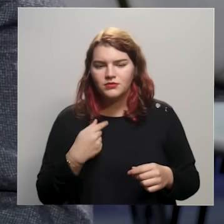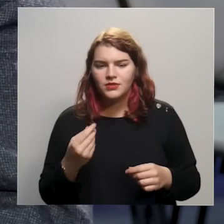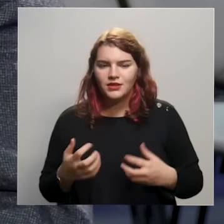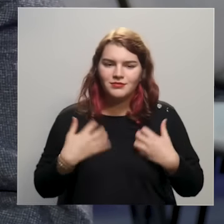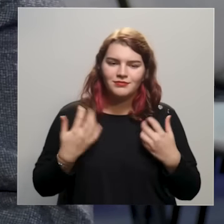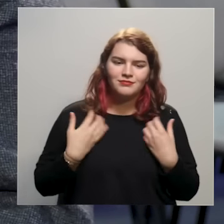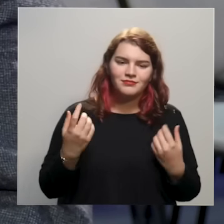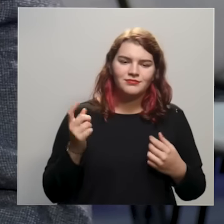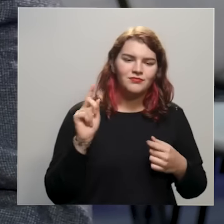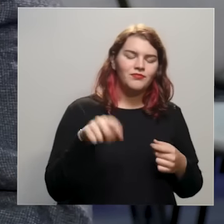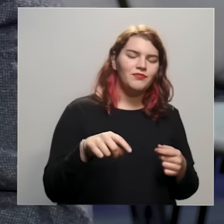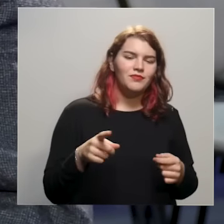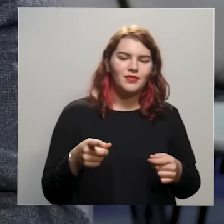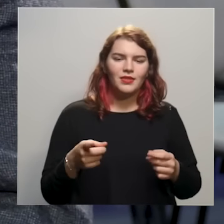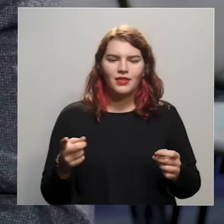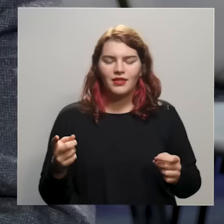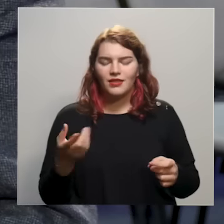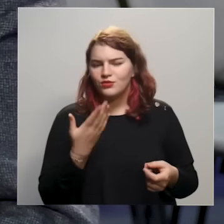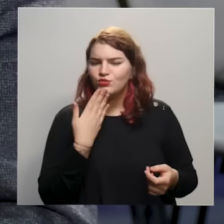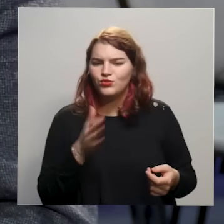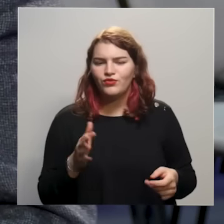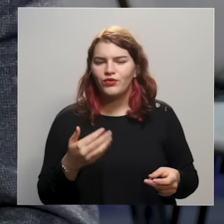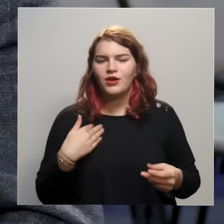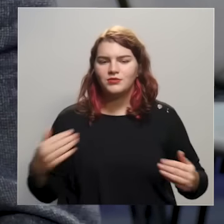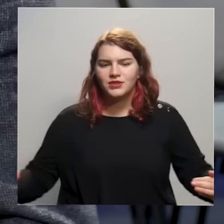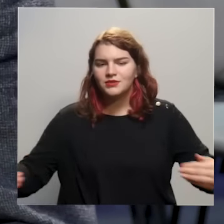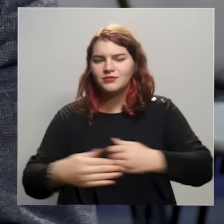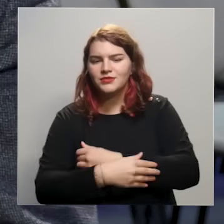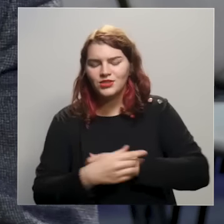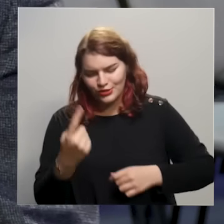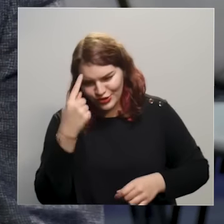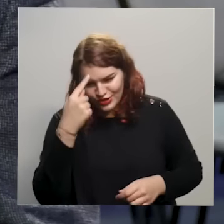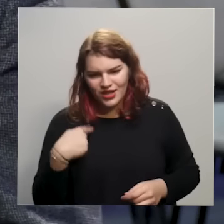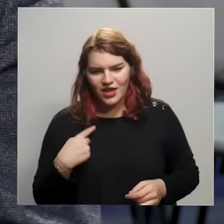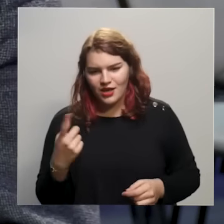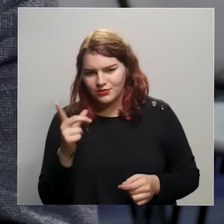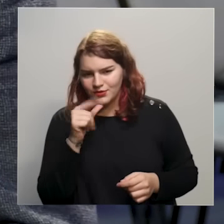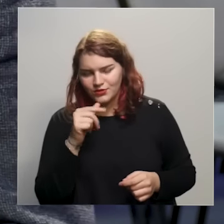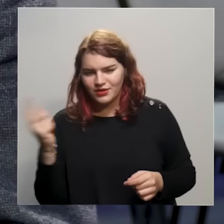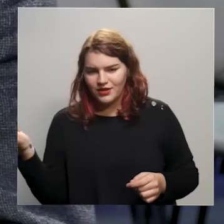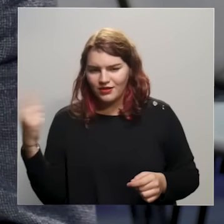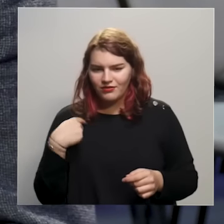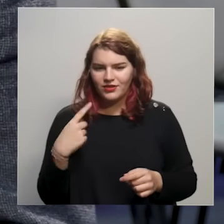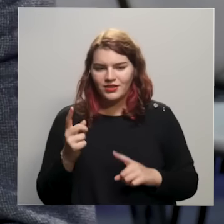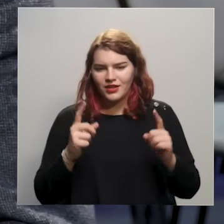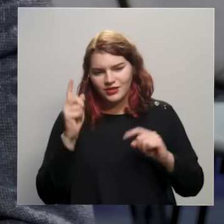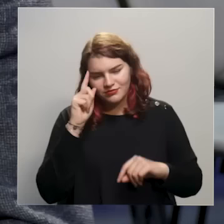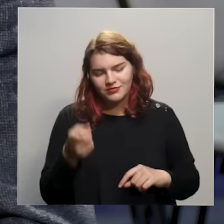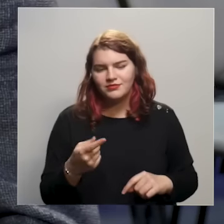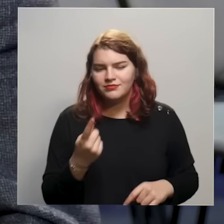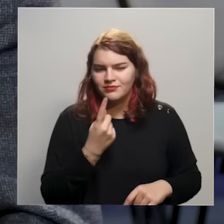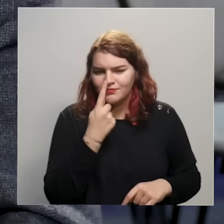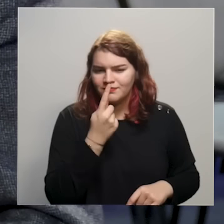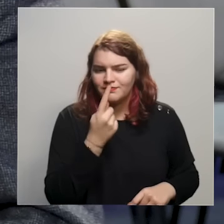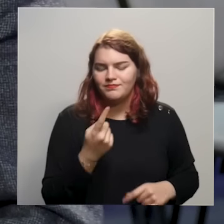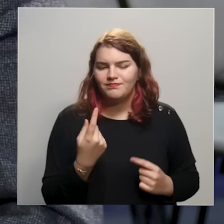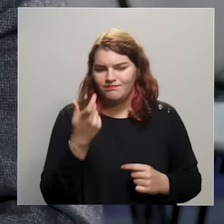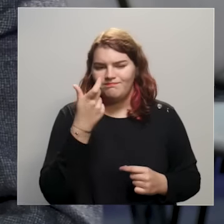ei ca să nu îi îmbrățișez, pentru că știam de unde vin. Nu intru în detalii, dar vă dați dumneavoastră seama.